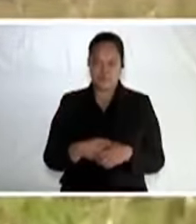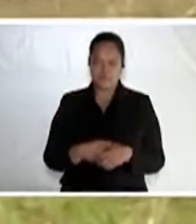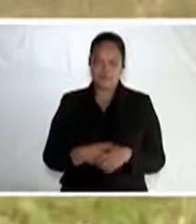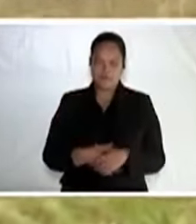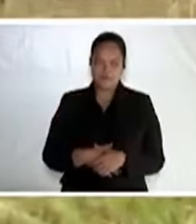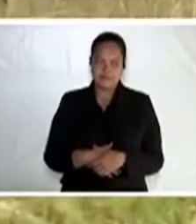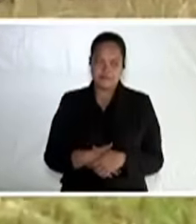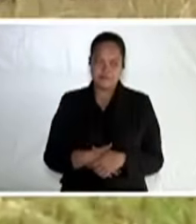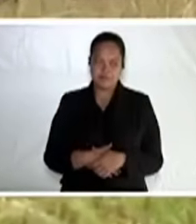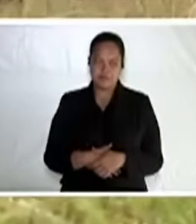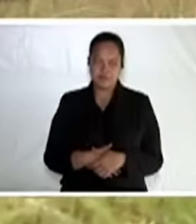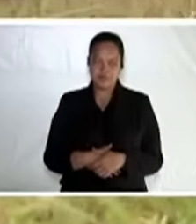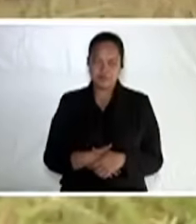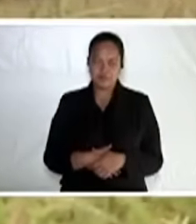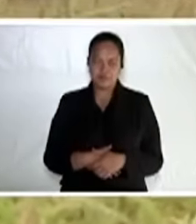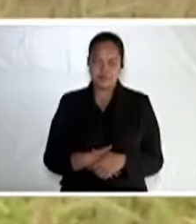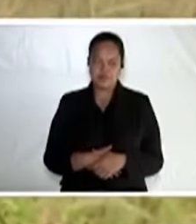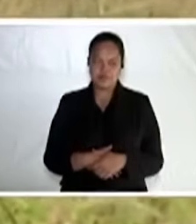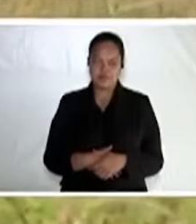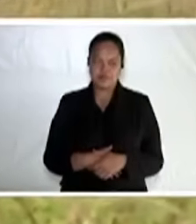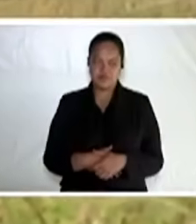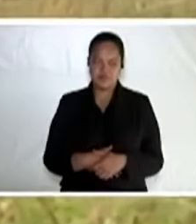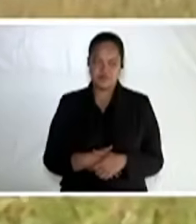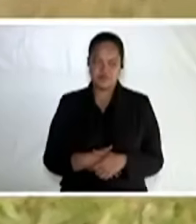past to follow.